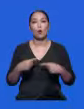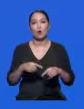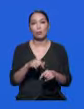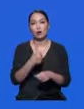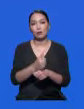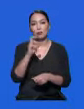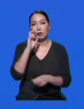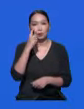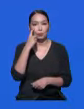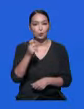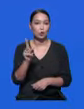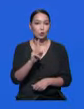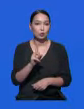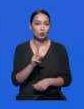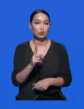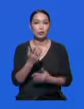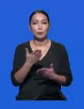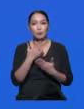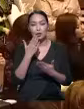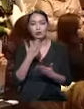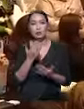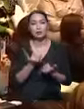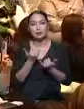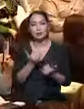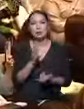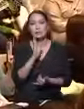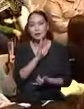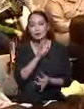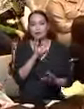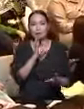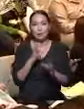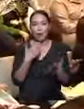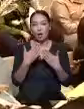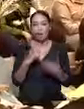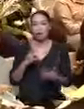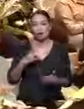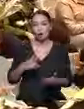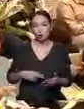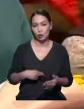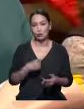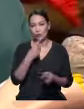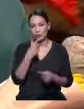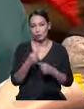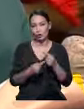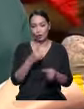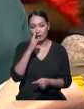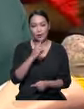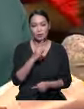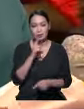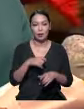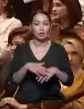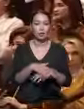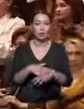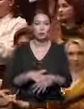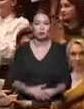Глава государства подчеркнул, что почитание матерей и заботливое отношение к дочерям в крови у казахского народа.